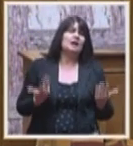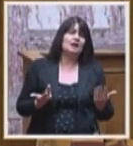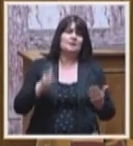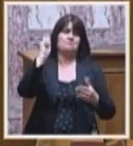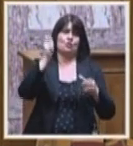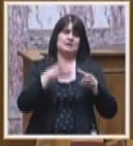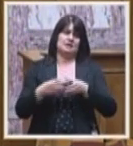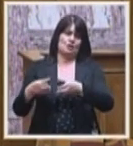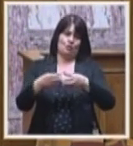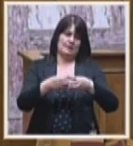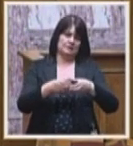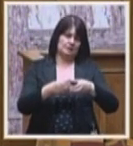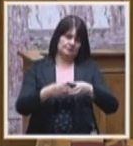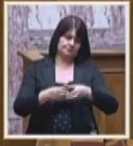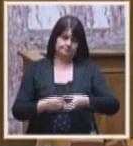των κομμάτων